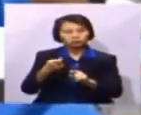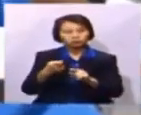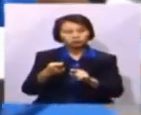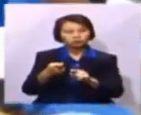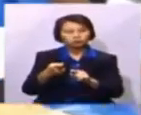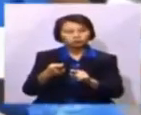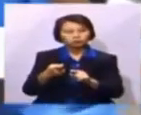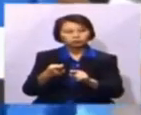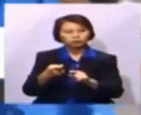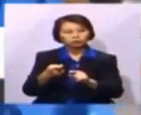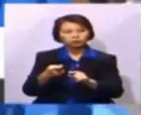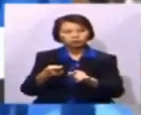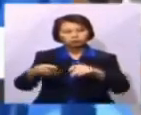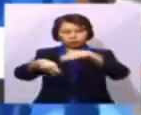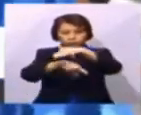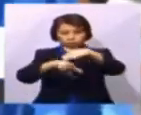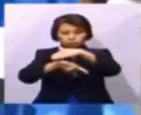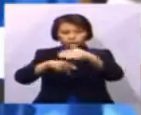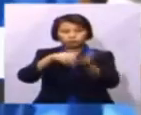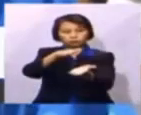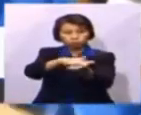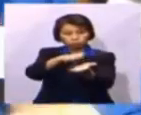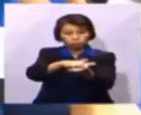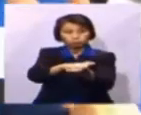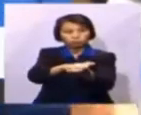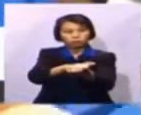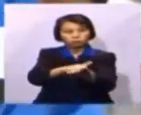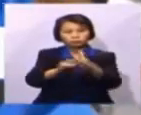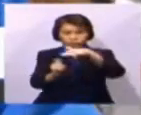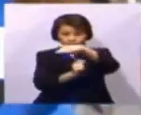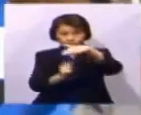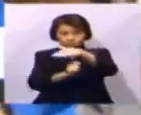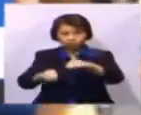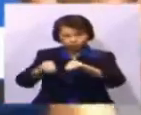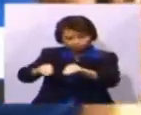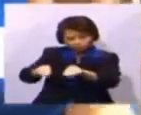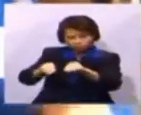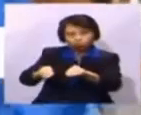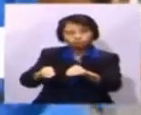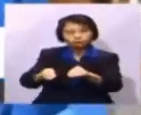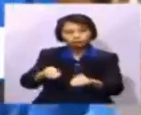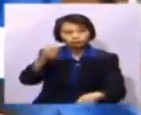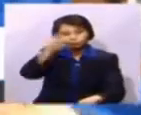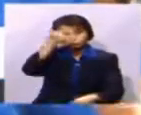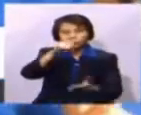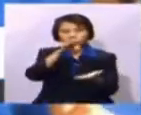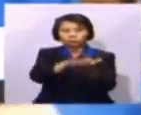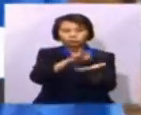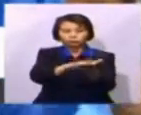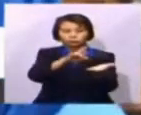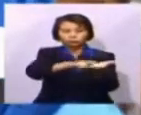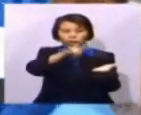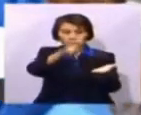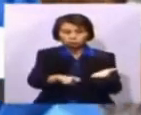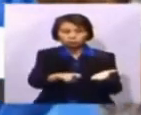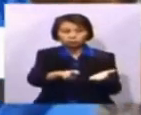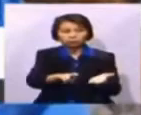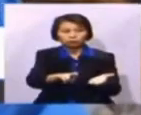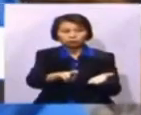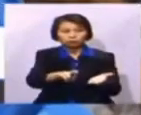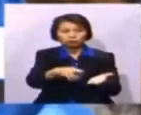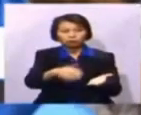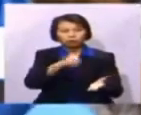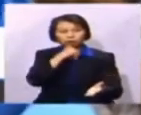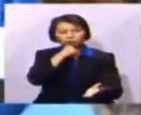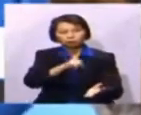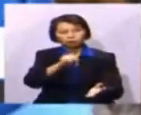zaman prasekolah. Oleh kerana sekolah rendah mengambil masa selama 6